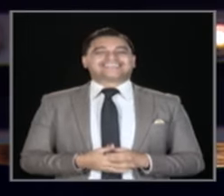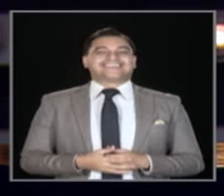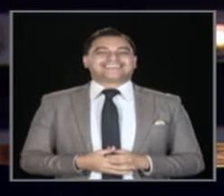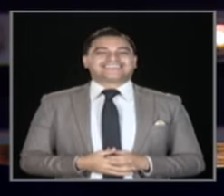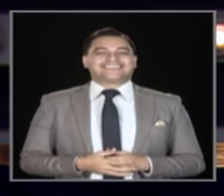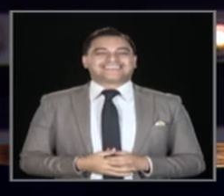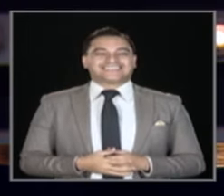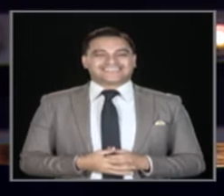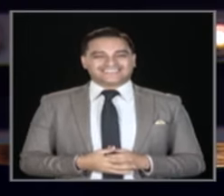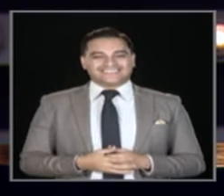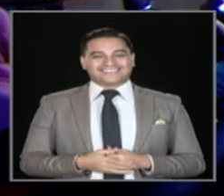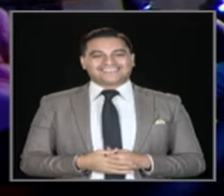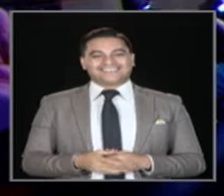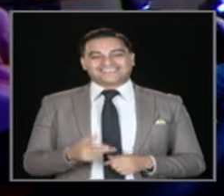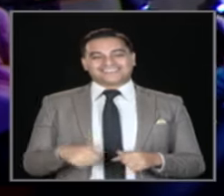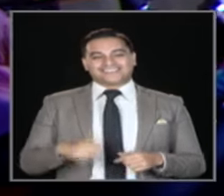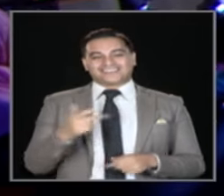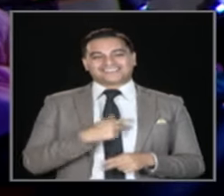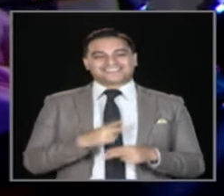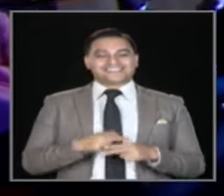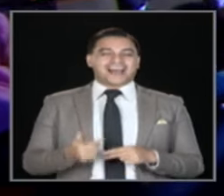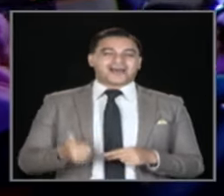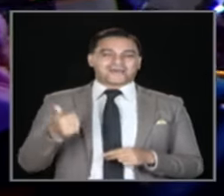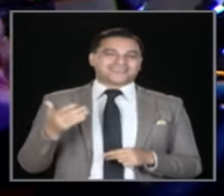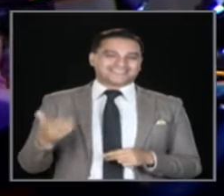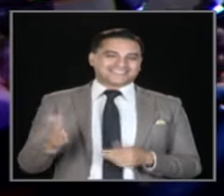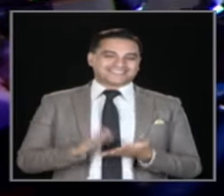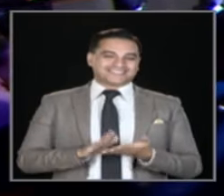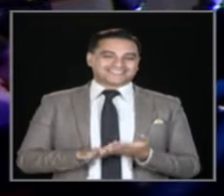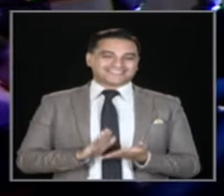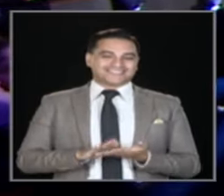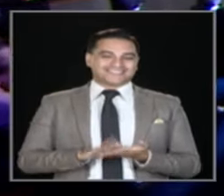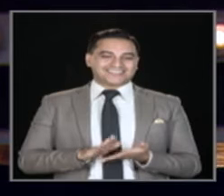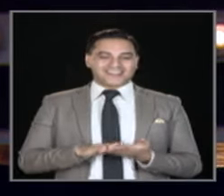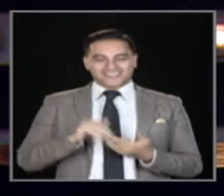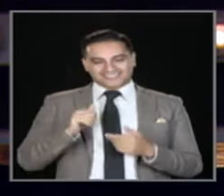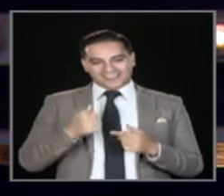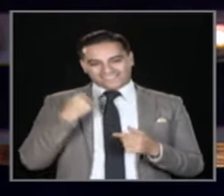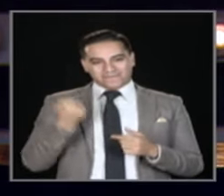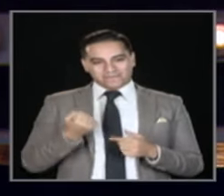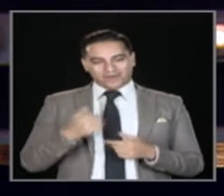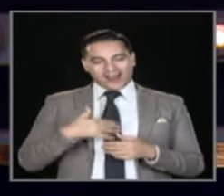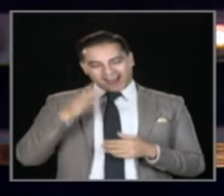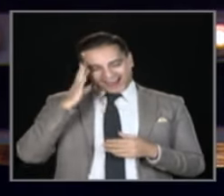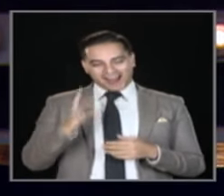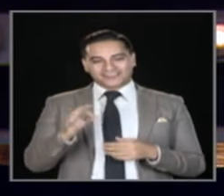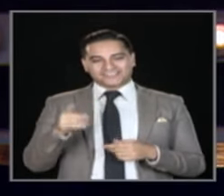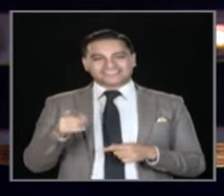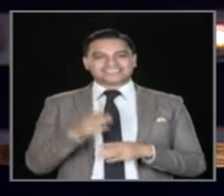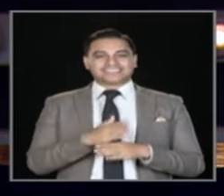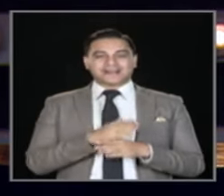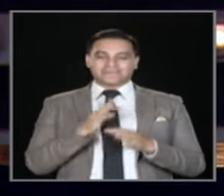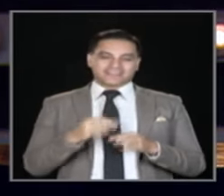اخيرا الزعيم فاز باللقب، الف مبروك يا عمرو. الله يبارك في حضرتك يا مستر عصام. يعني انا عارف ان انت تعبت الموسم ده